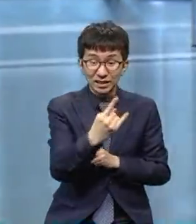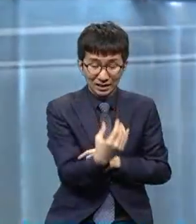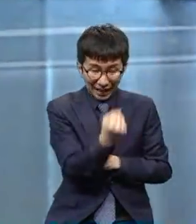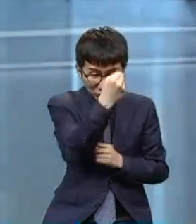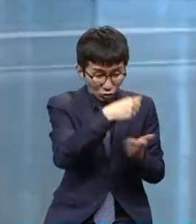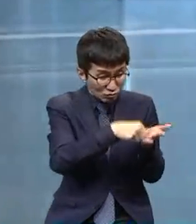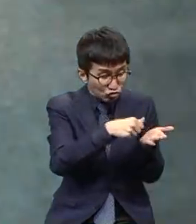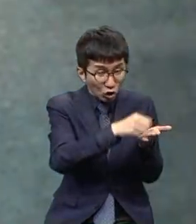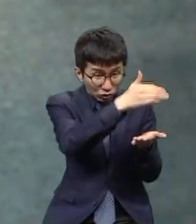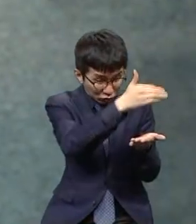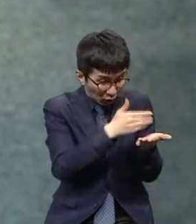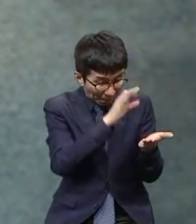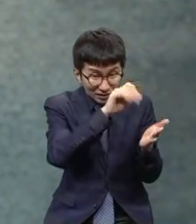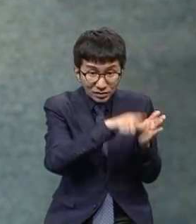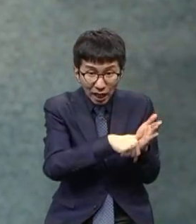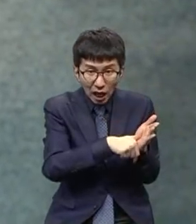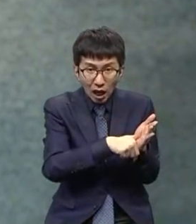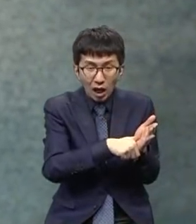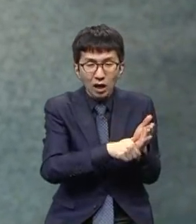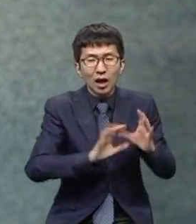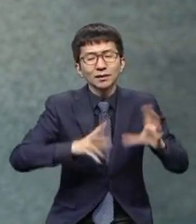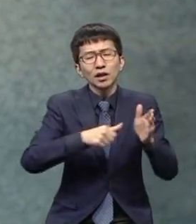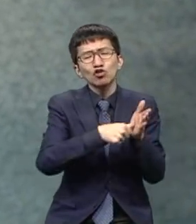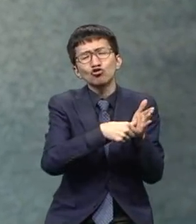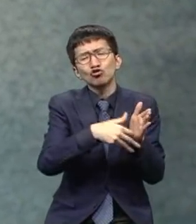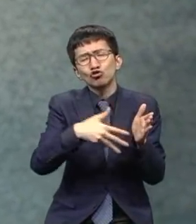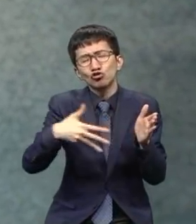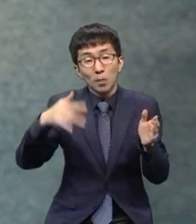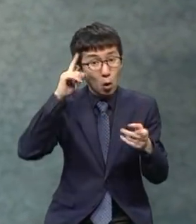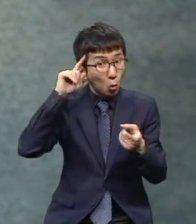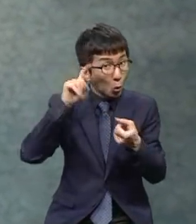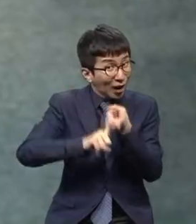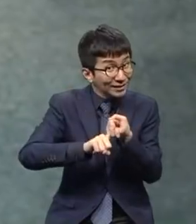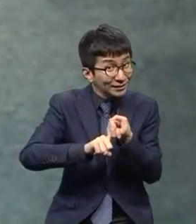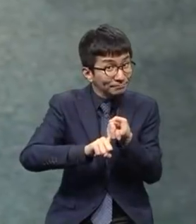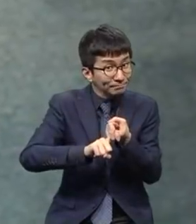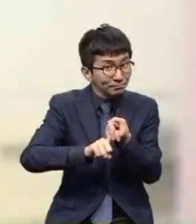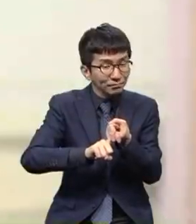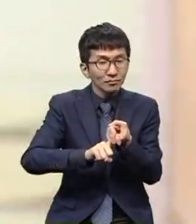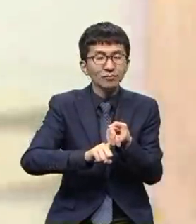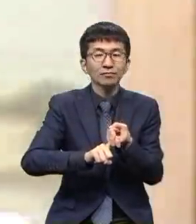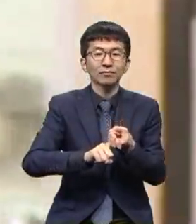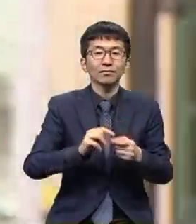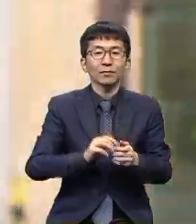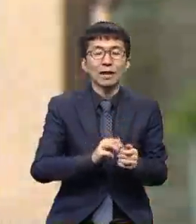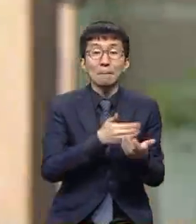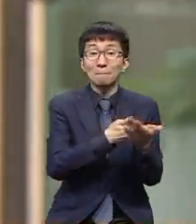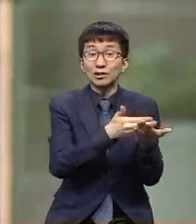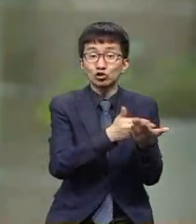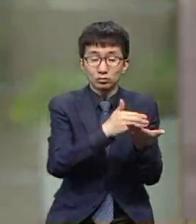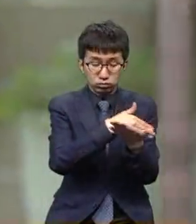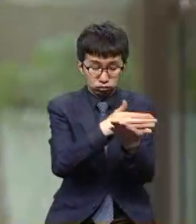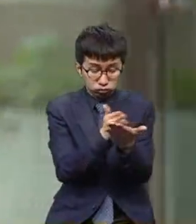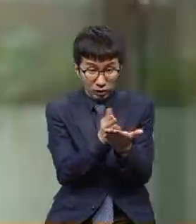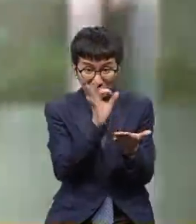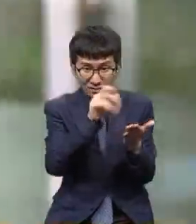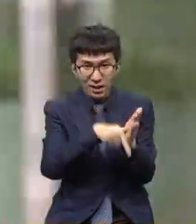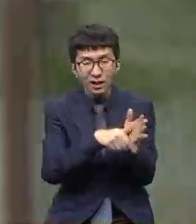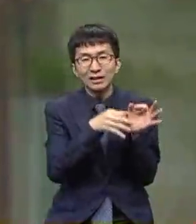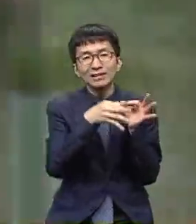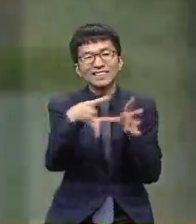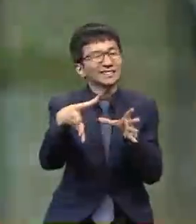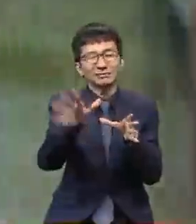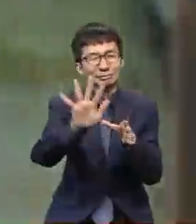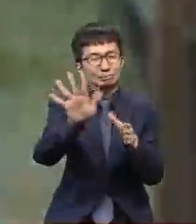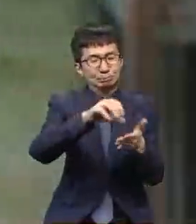소장품 가운데 최근 세계 미술계에서 큰 관심을 모으는 서양 현대 미술 작품들은 대부분 기증